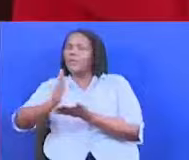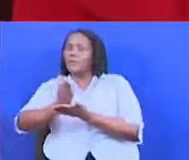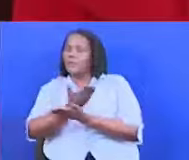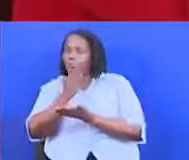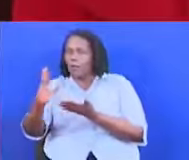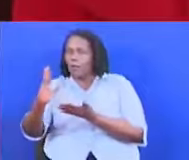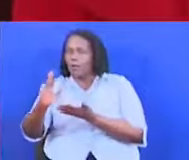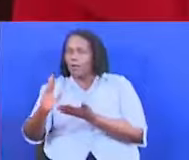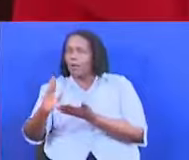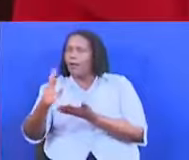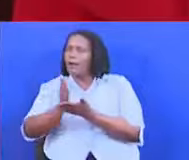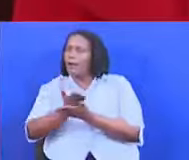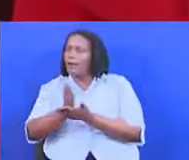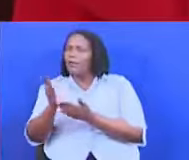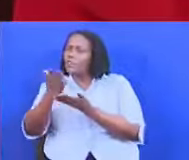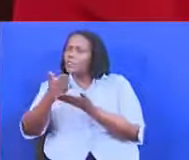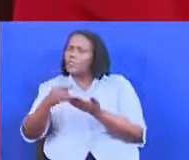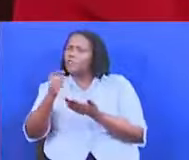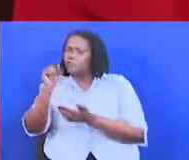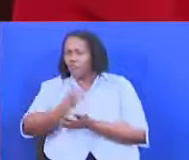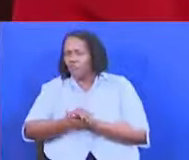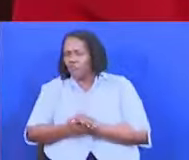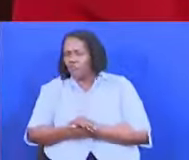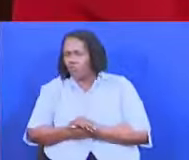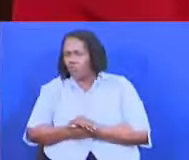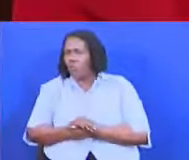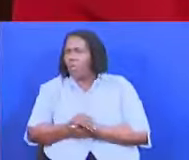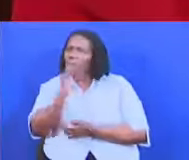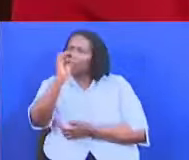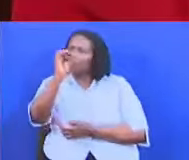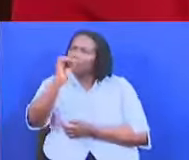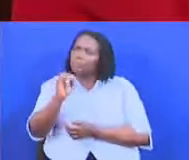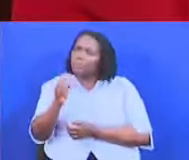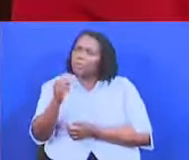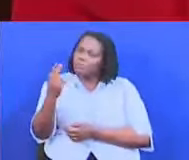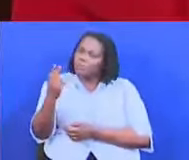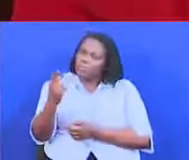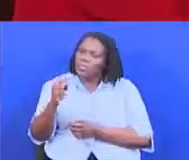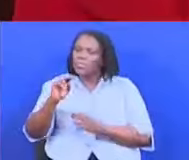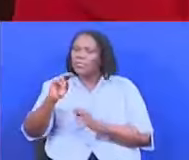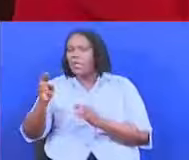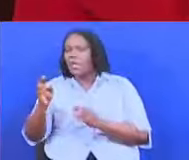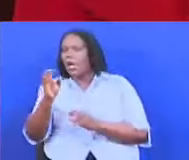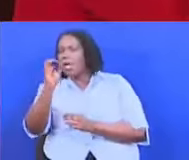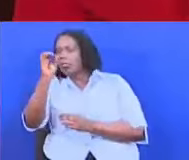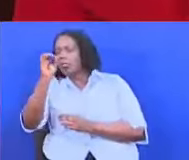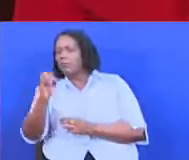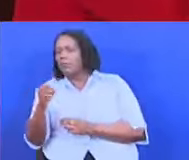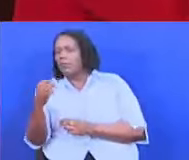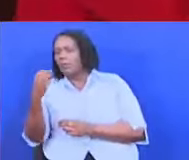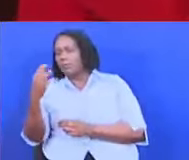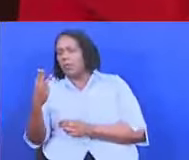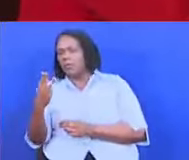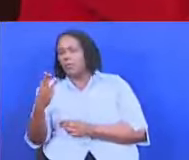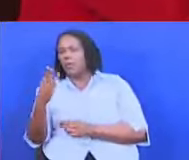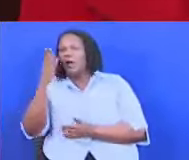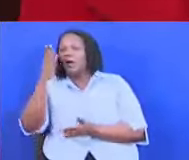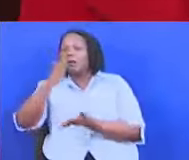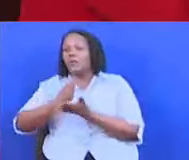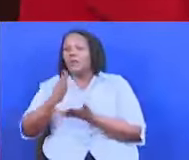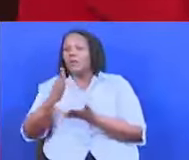mwekezaji amekuja kuwekeza. Hata kama atapata 2%, ana uhakika wa kuendelea na